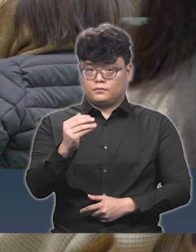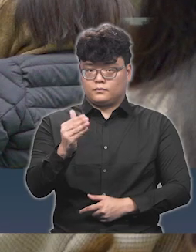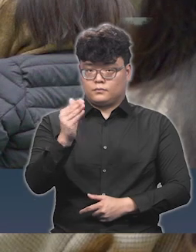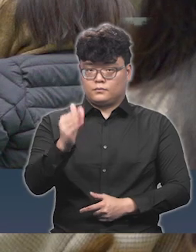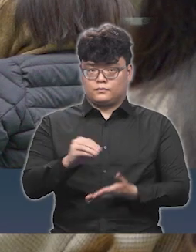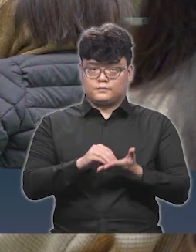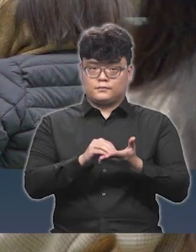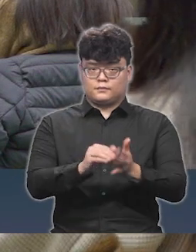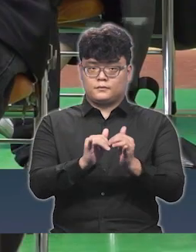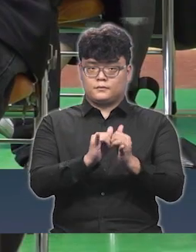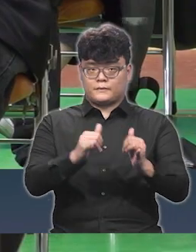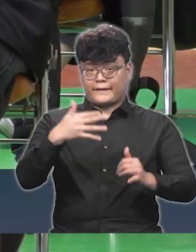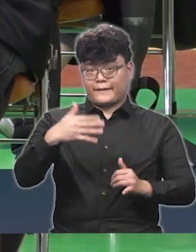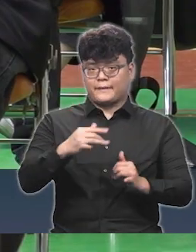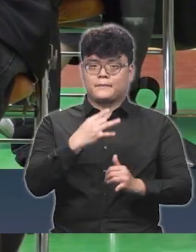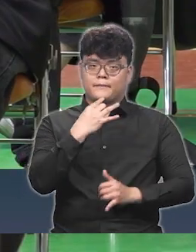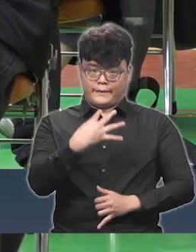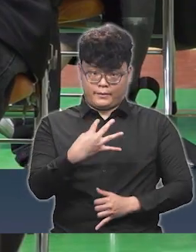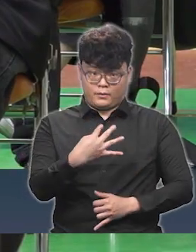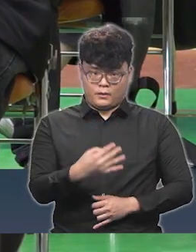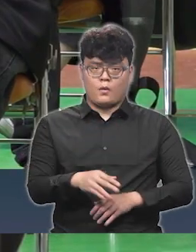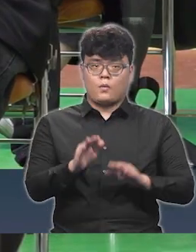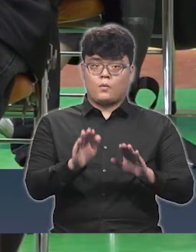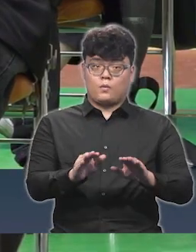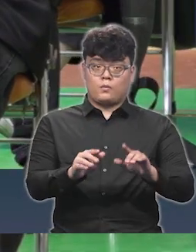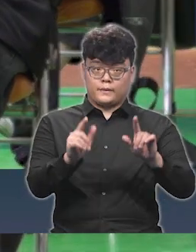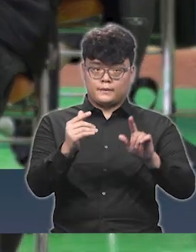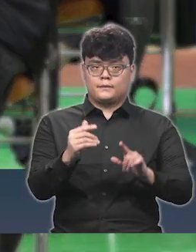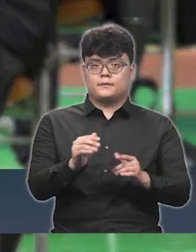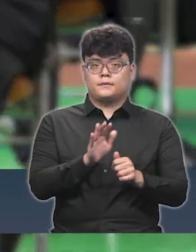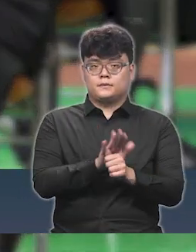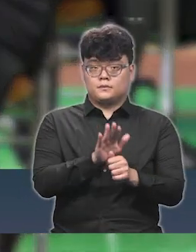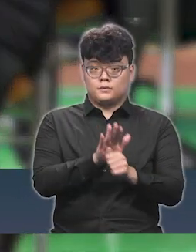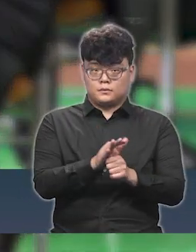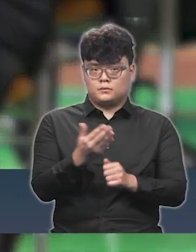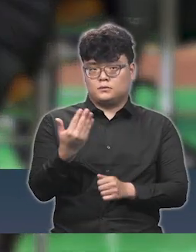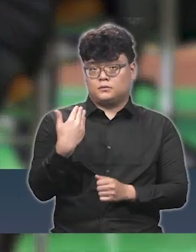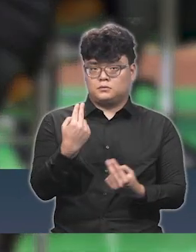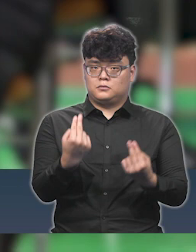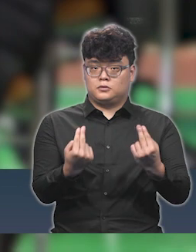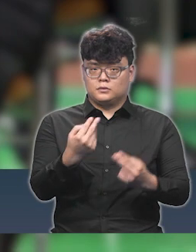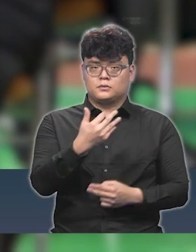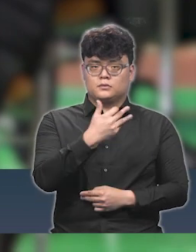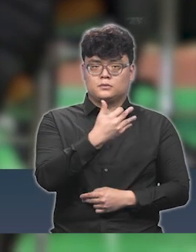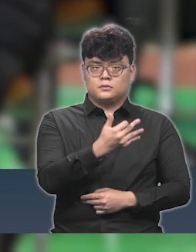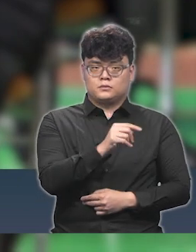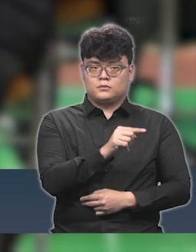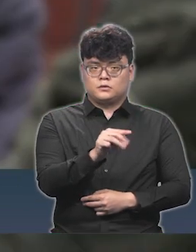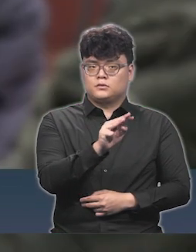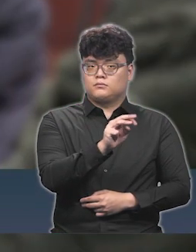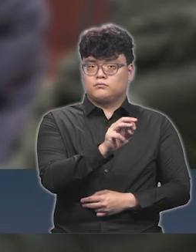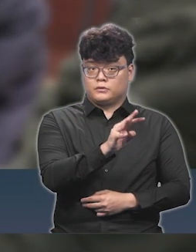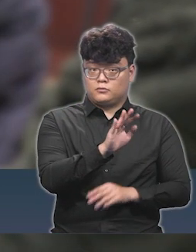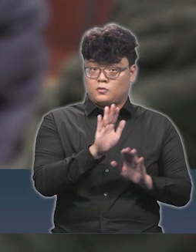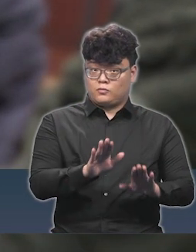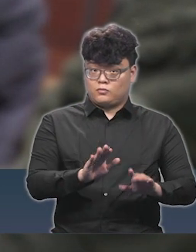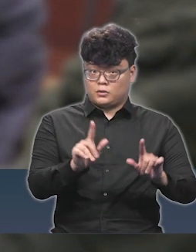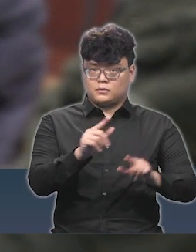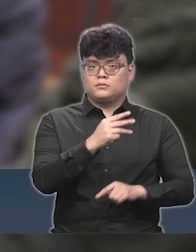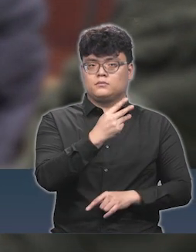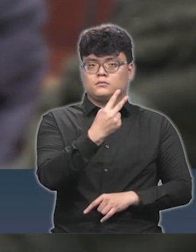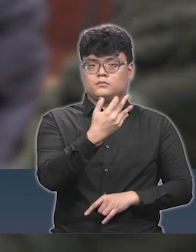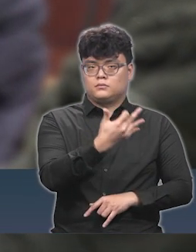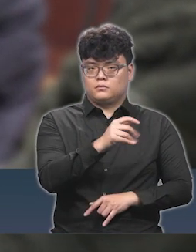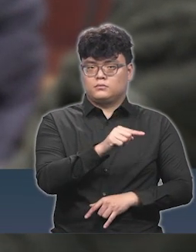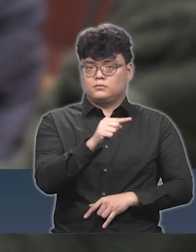39세 미취업 청년입니다 올해는 지원 연령을 지난해 19세부터 34세에 19세부터